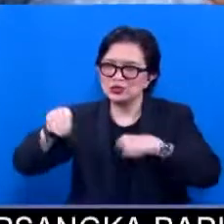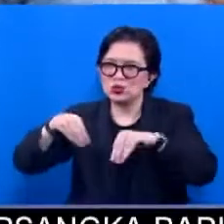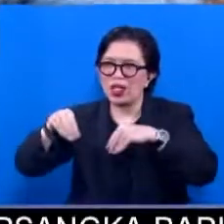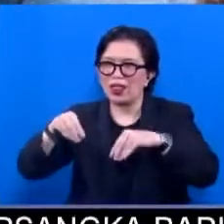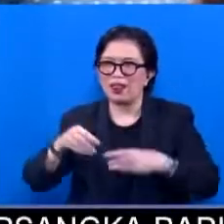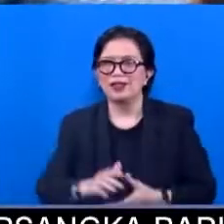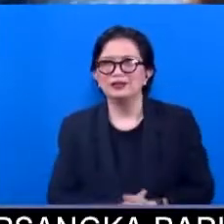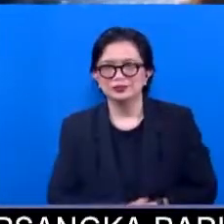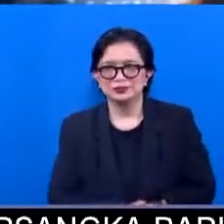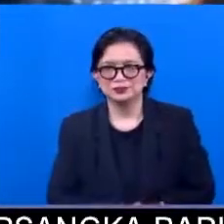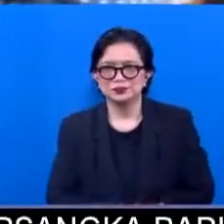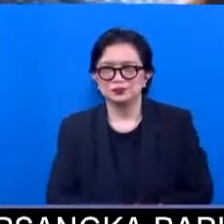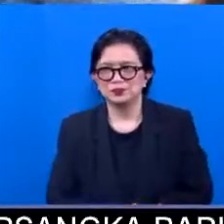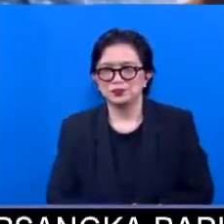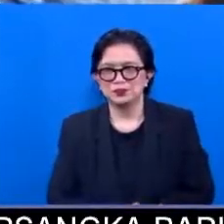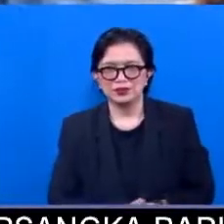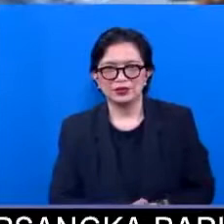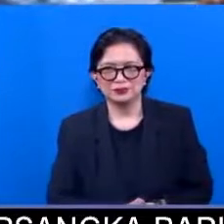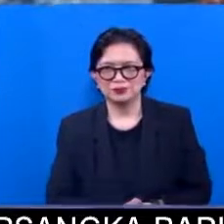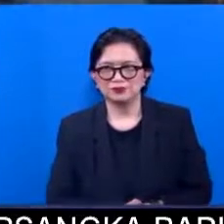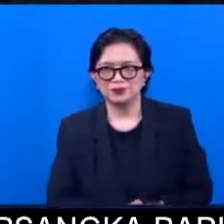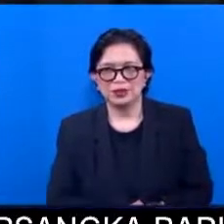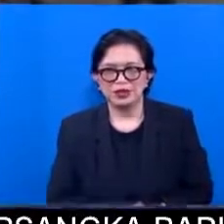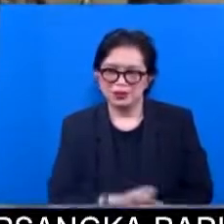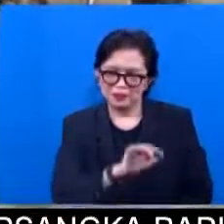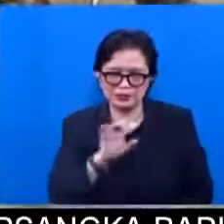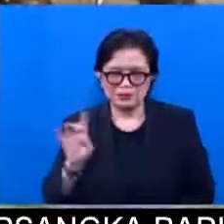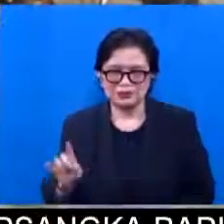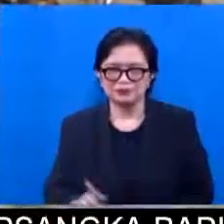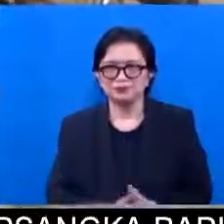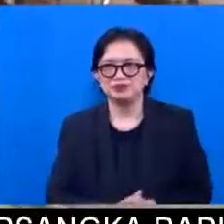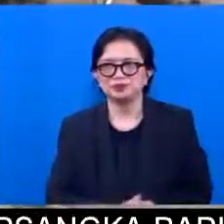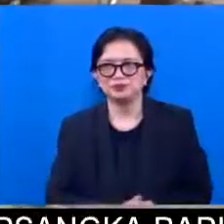Baca ya? Iya baca. Hewan-hewan.